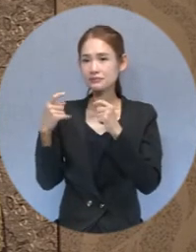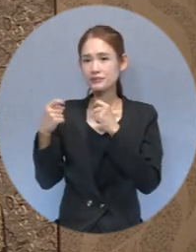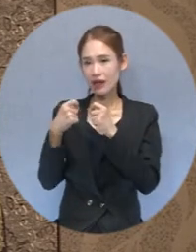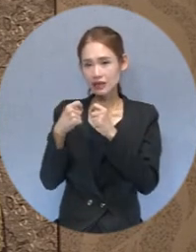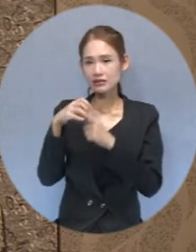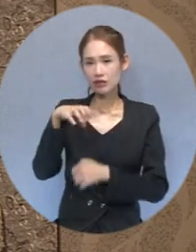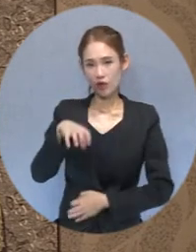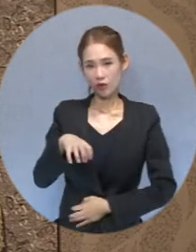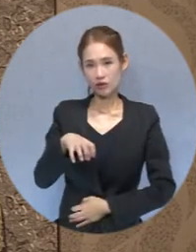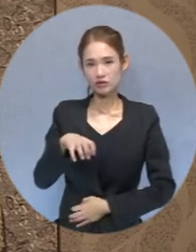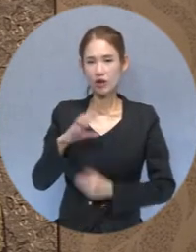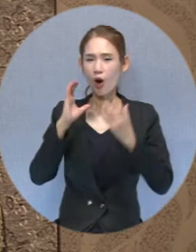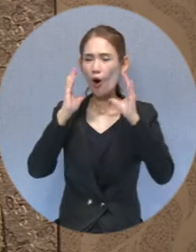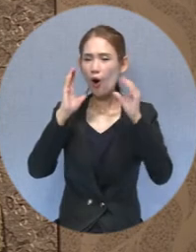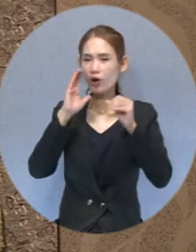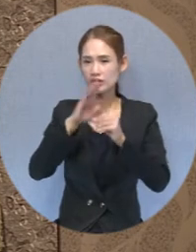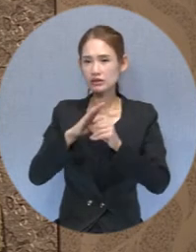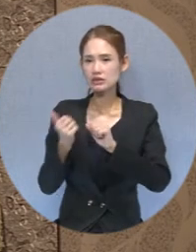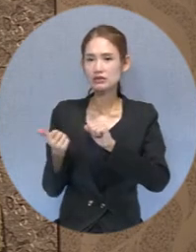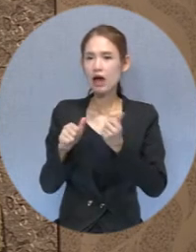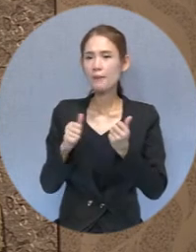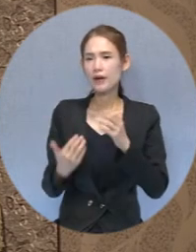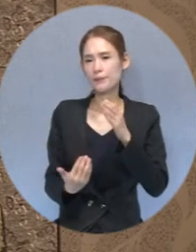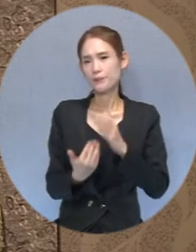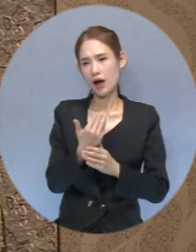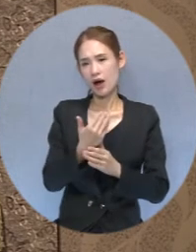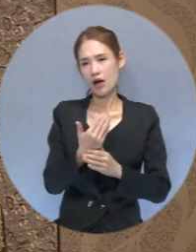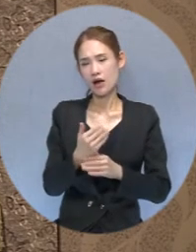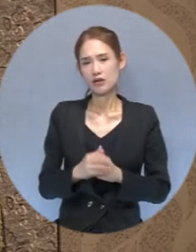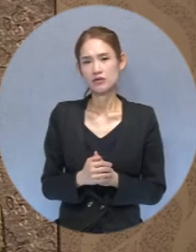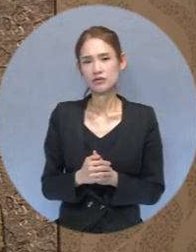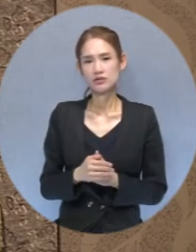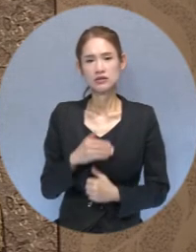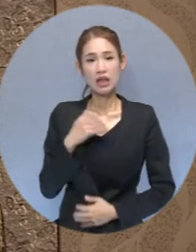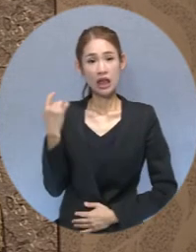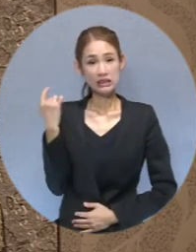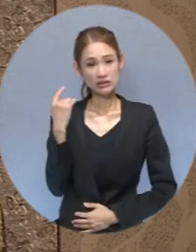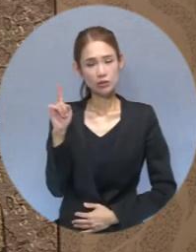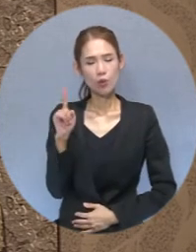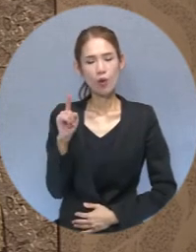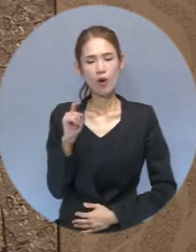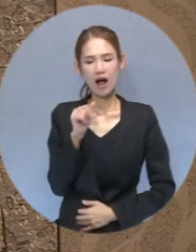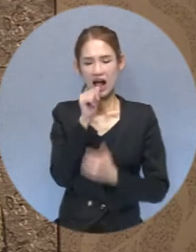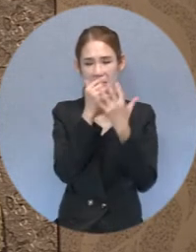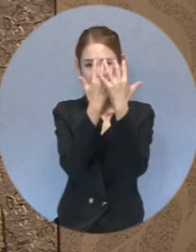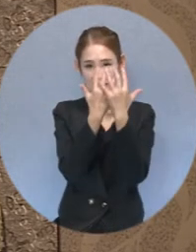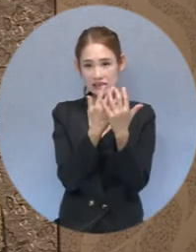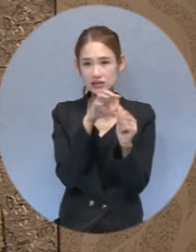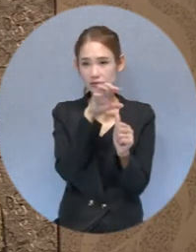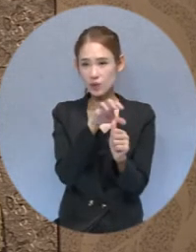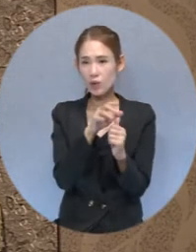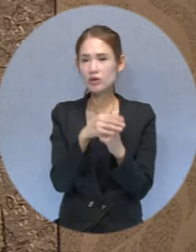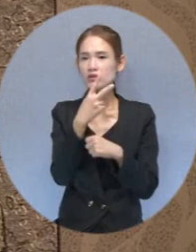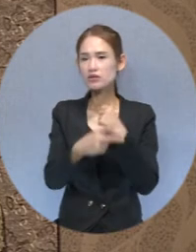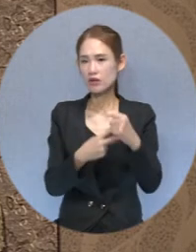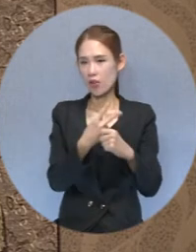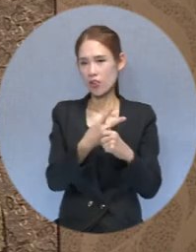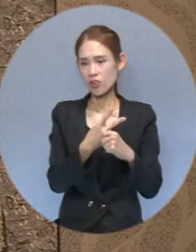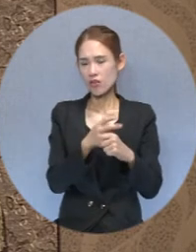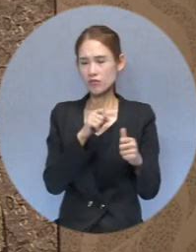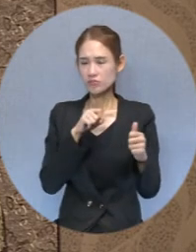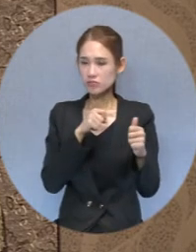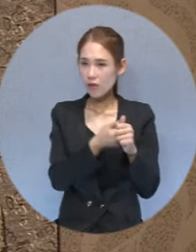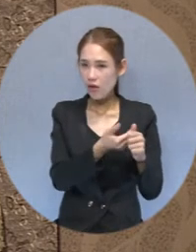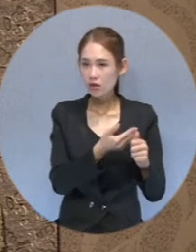네. 어린이 사망사고가 났거든요. 최근에요. 제가 듣기로 이제 금고 2년밖에 안 나왔다고 그러는데 그 차는